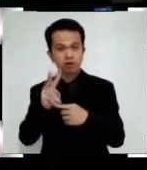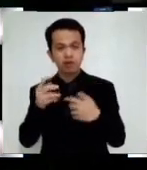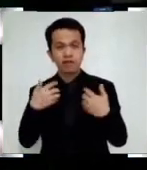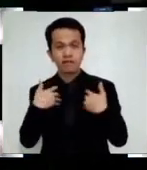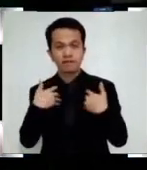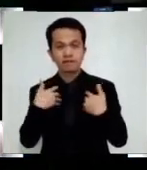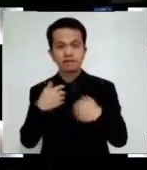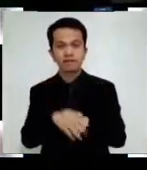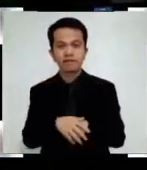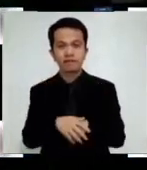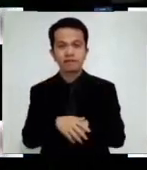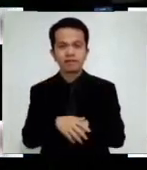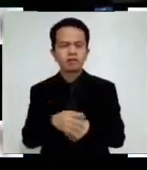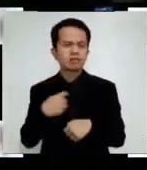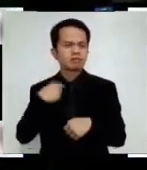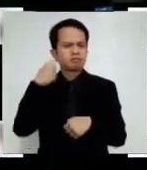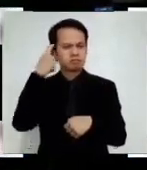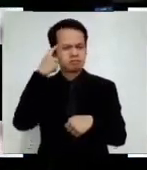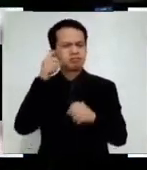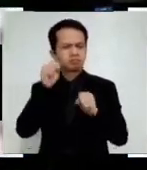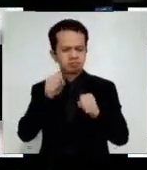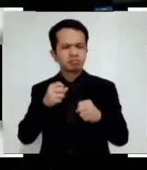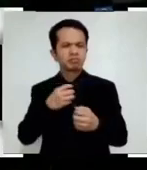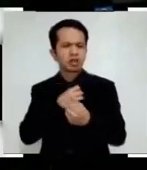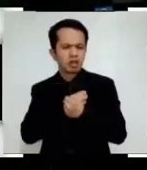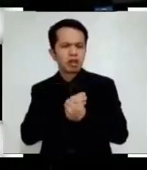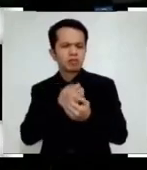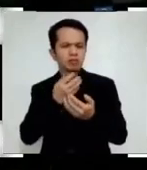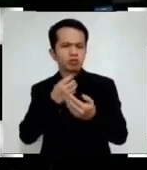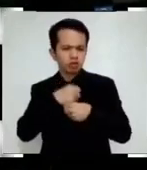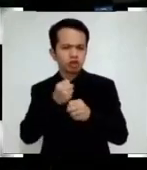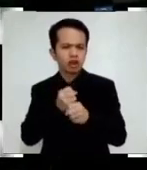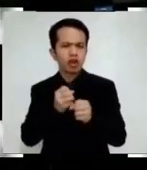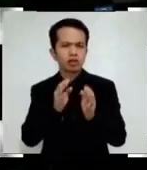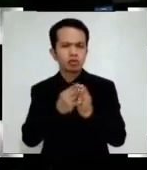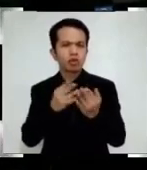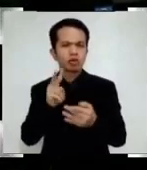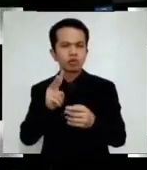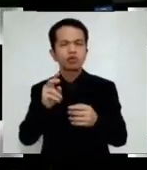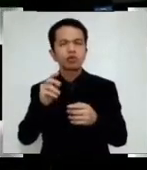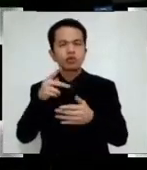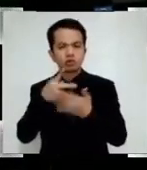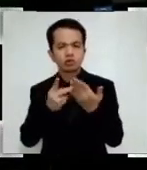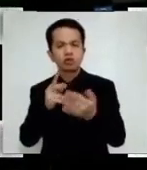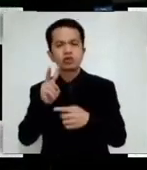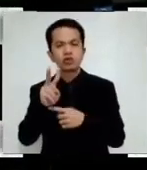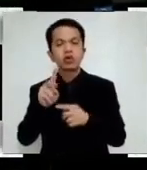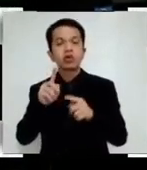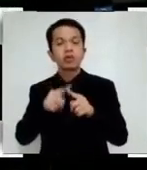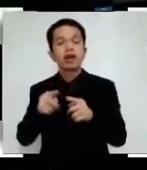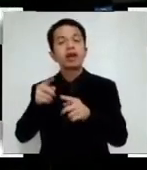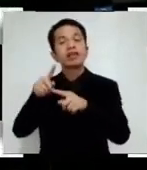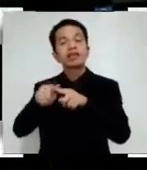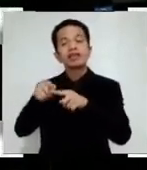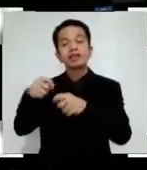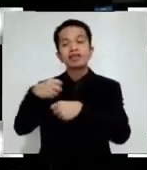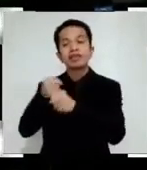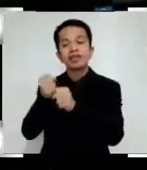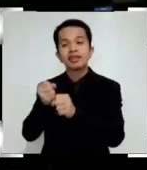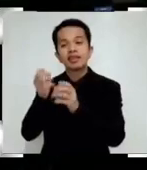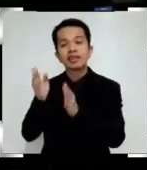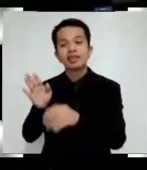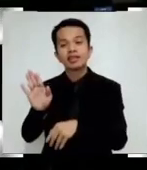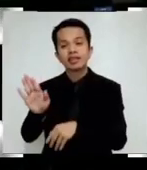book 2. I'd love to do a second part. But only if our creator, si RJ Nuevas, thinks